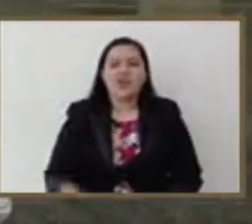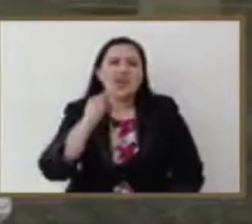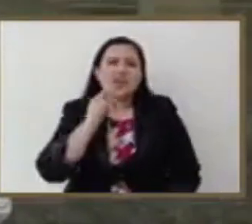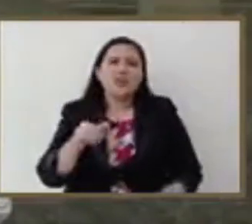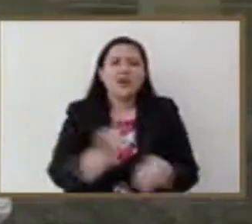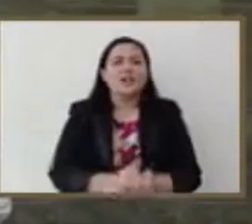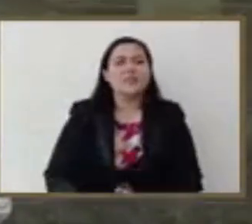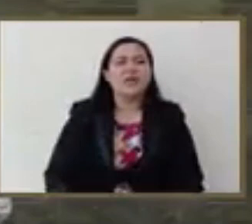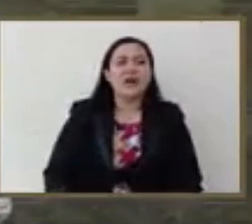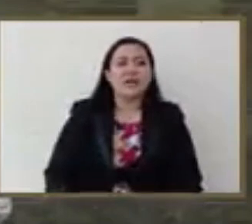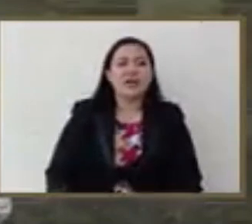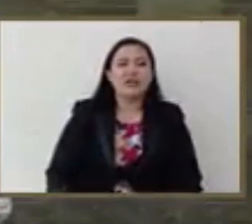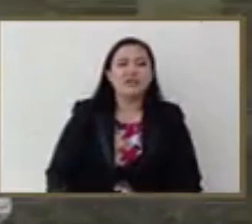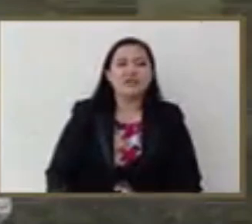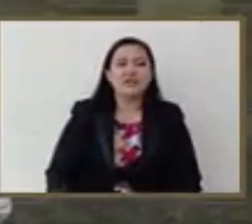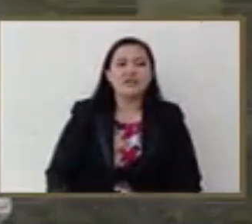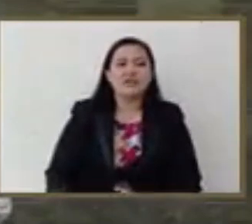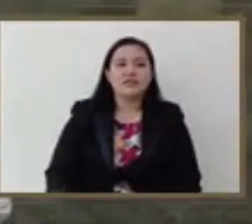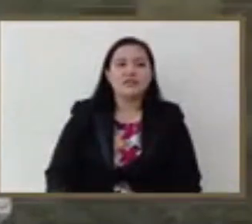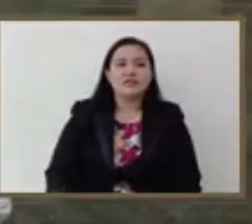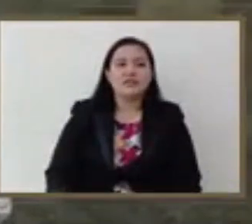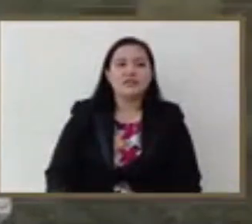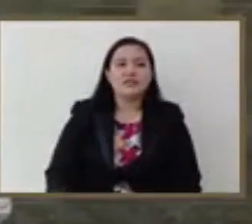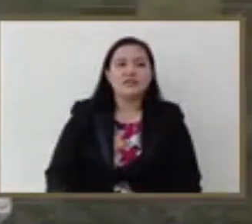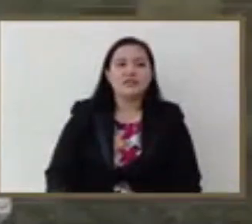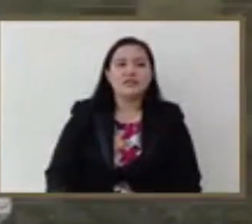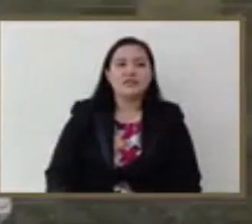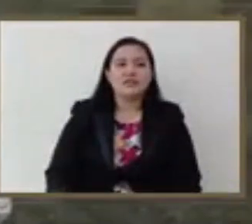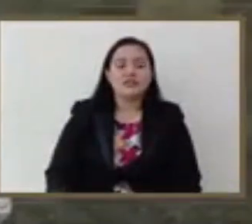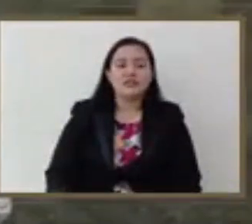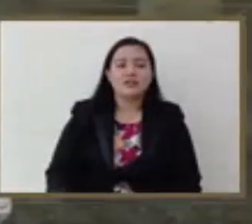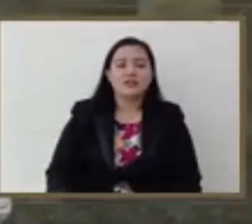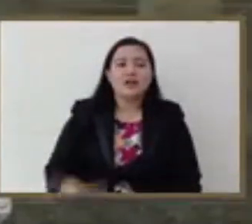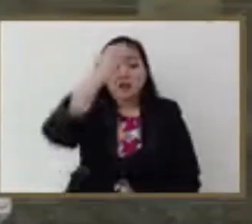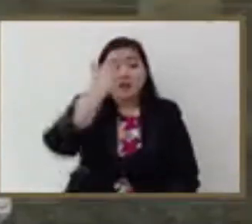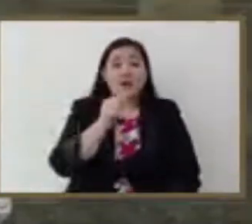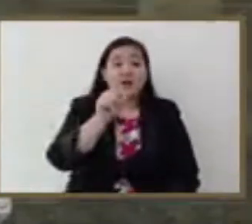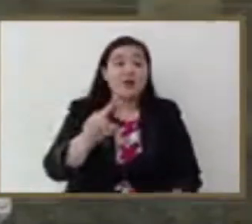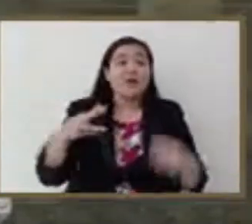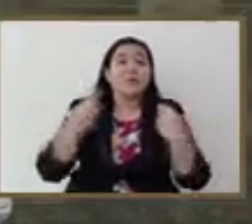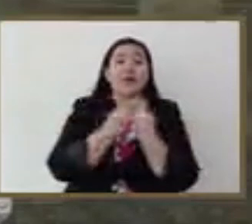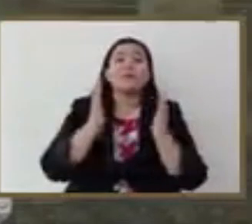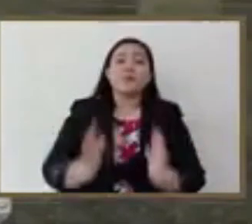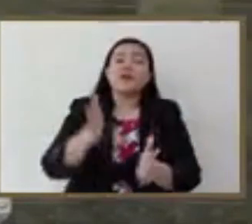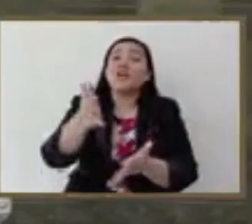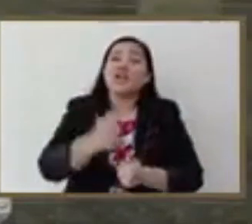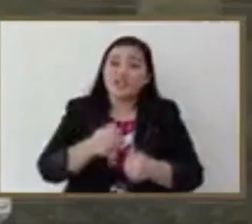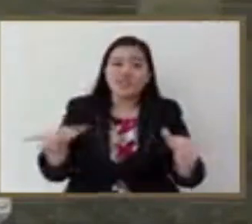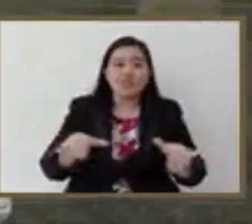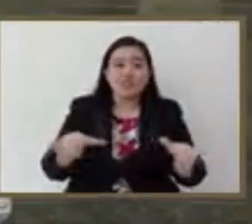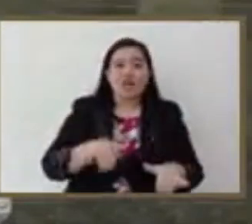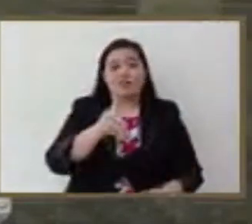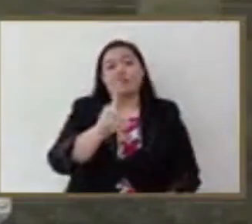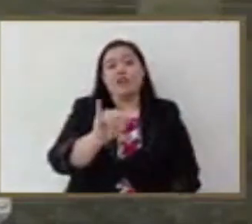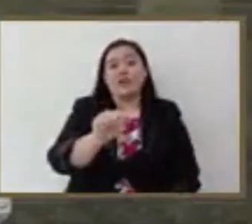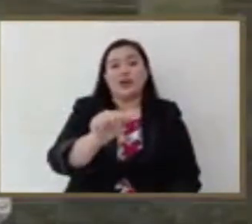may sakit sa puso, lahat kayo ang problema nyo, high blood sa pamilya. Bakit? Iisa lang kasi ang kinakain eh. Kung masarap at